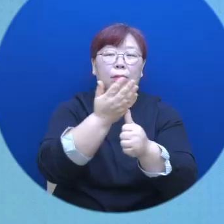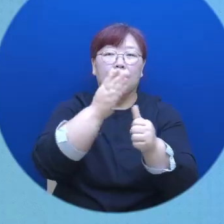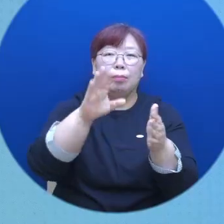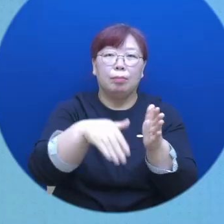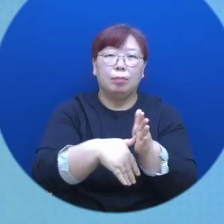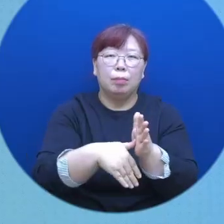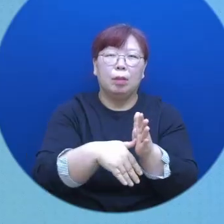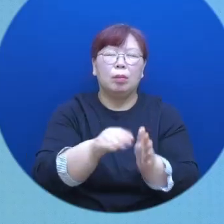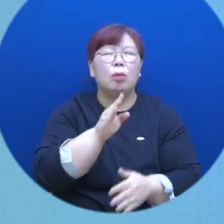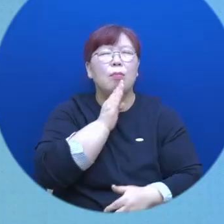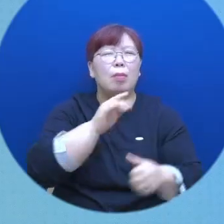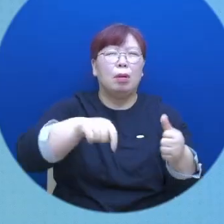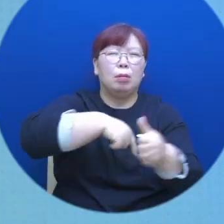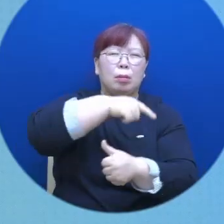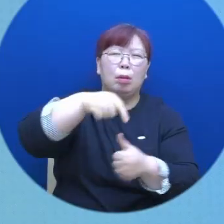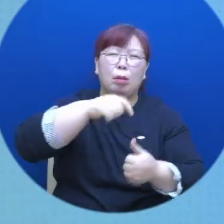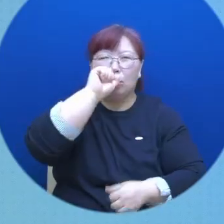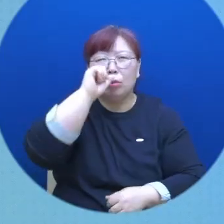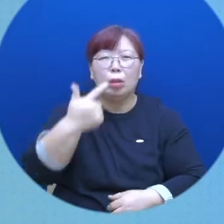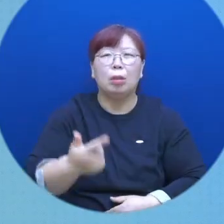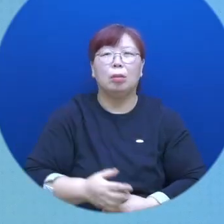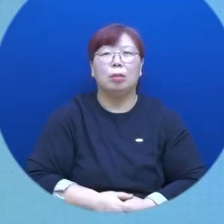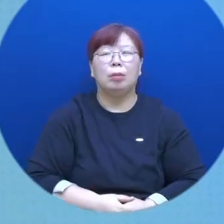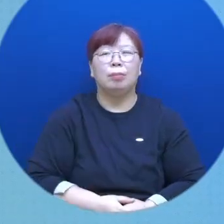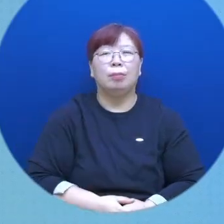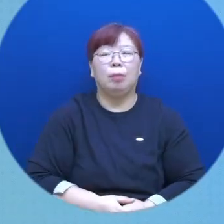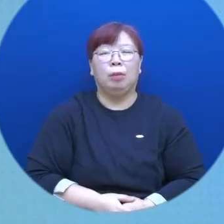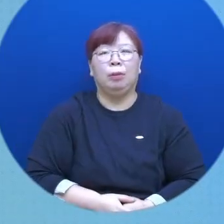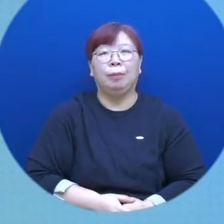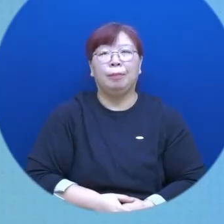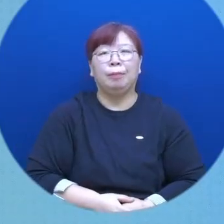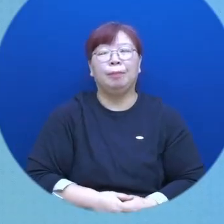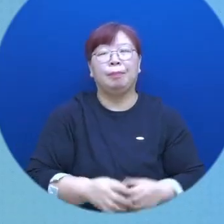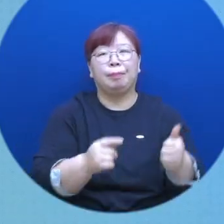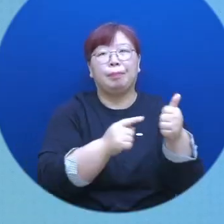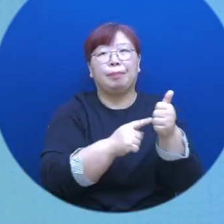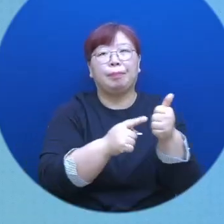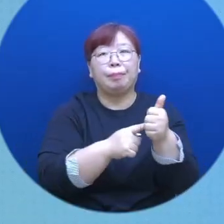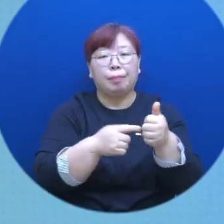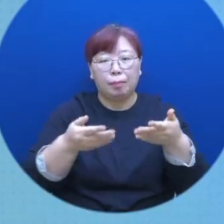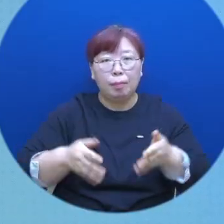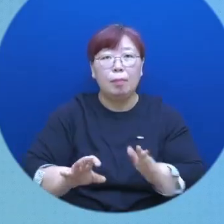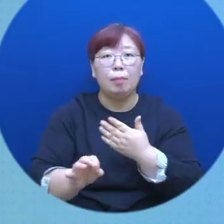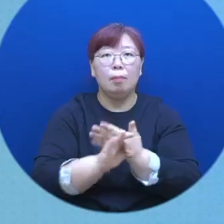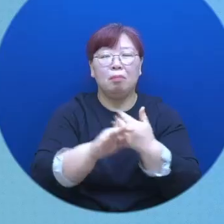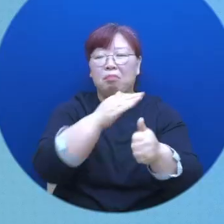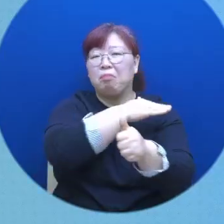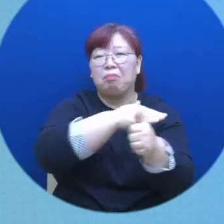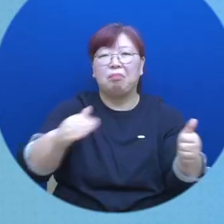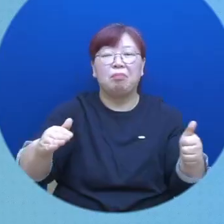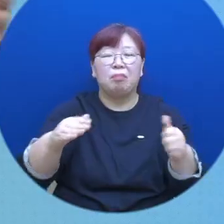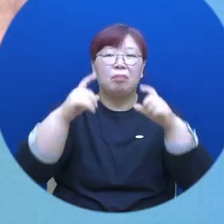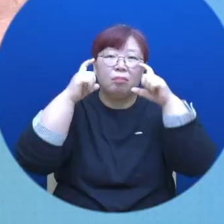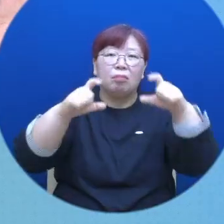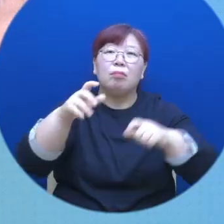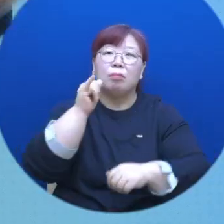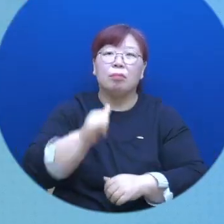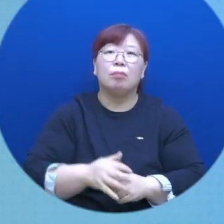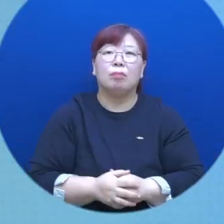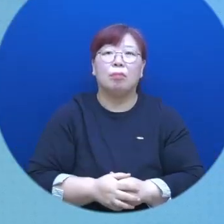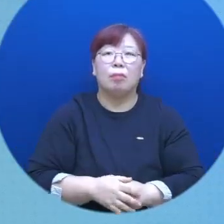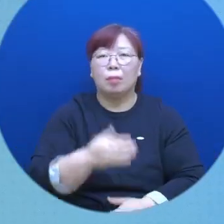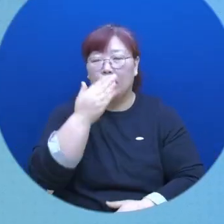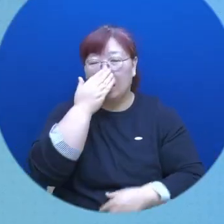절망적, 비극적 상황이 아니었습니까? 남자 아이를 낳으면 무조건 죽여라. 이스라엘 백성이